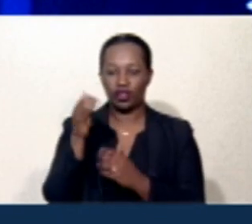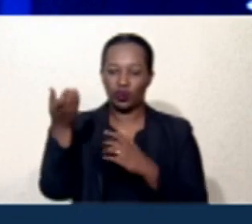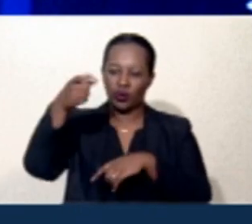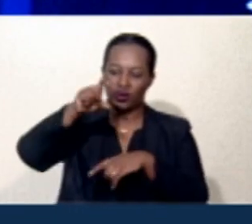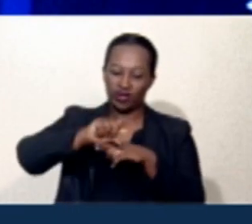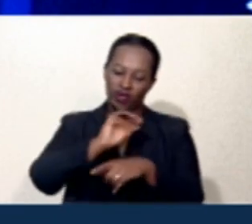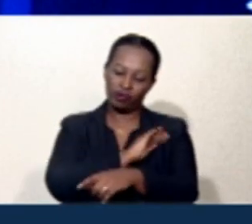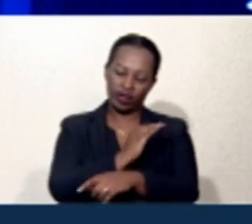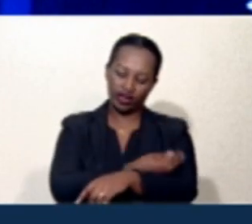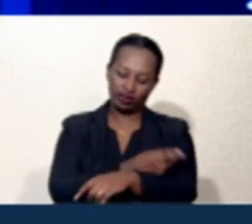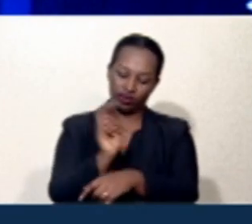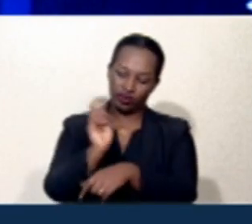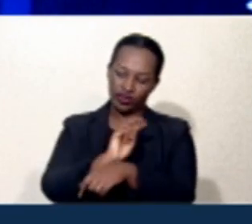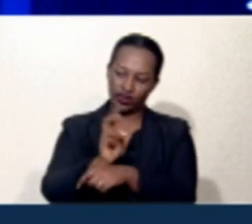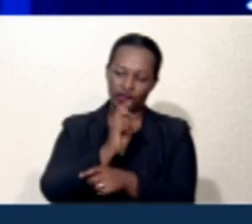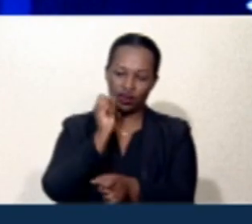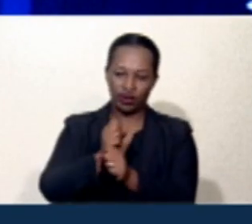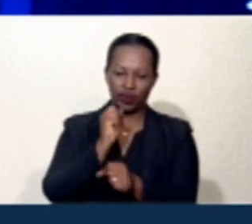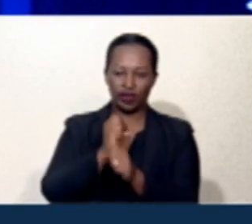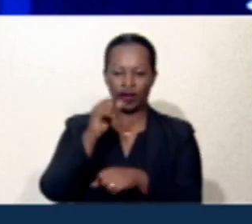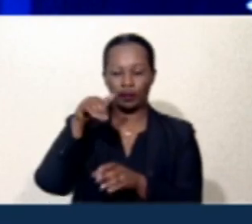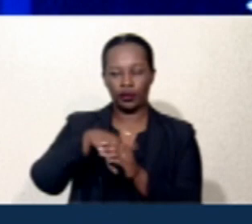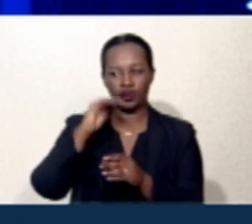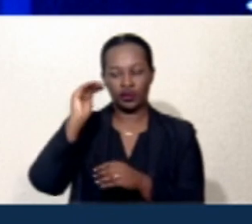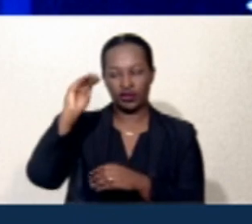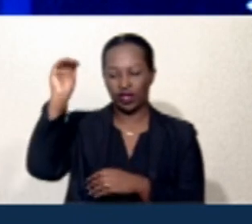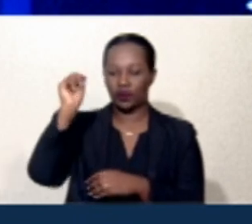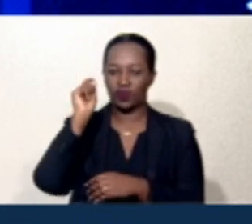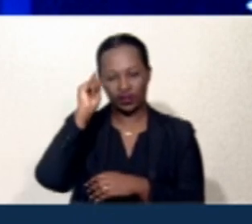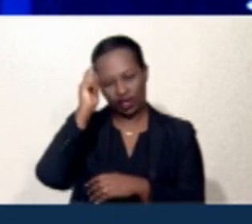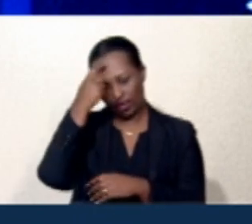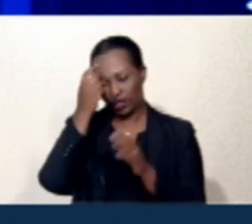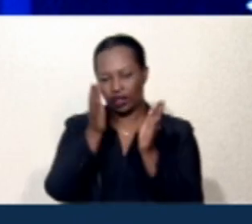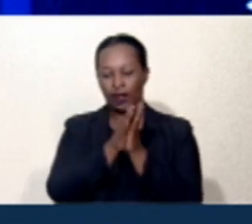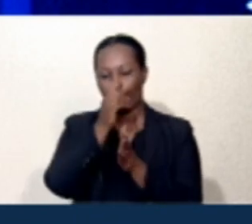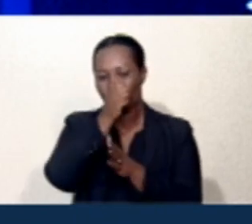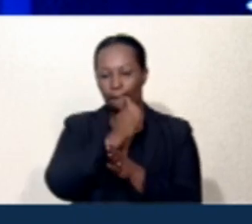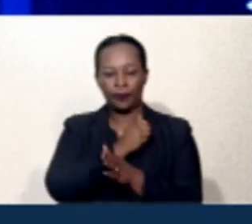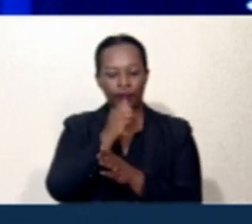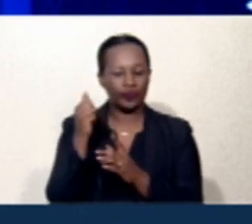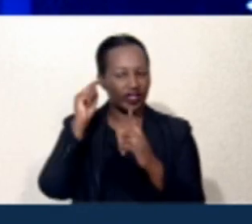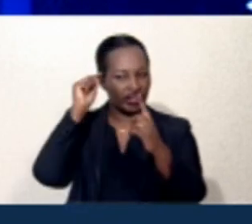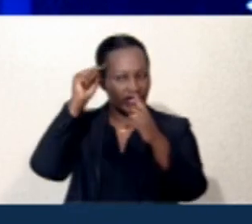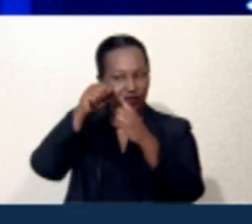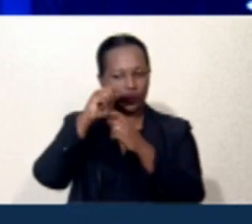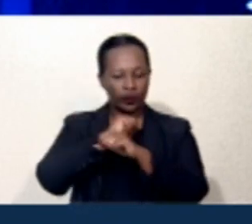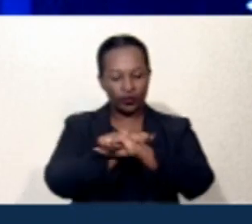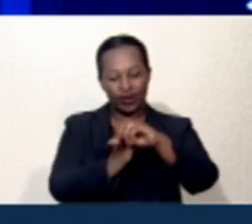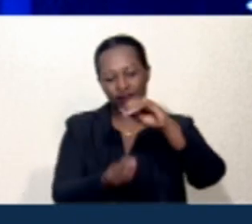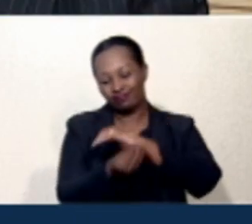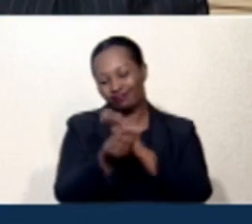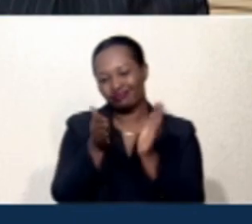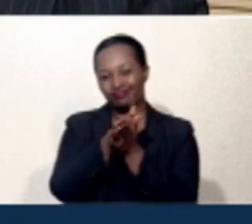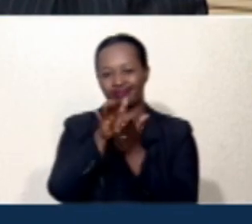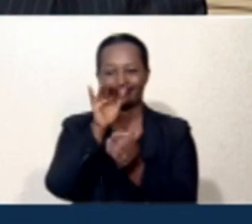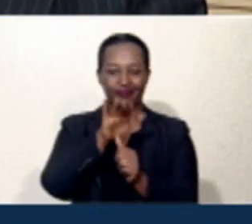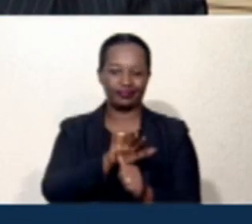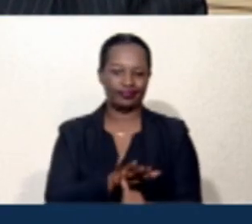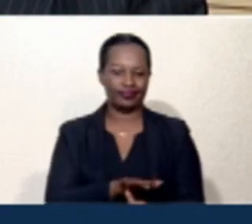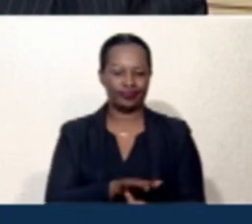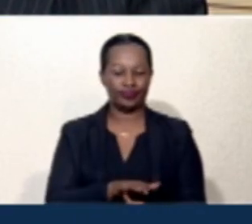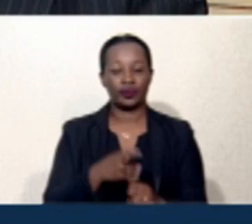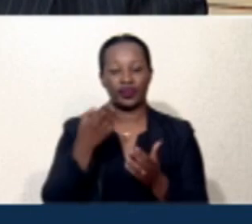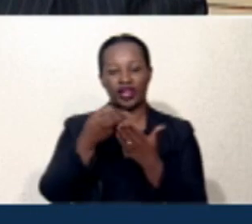n'iz'abikorera hagamijwe guteza imbere imiyoborere myiza no kurwanya ruswa n'akarengane. Jean Paul Manirahomungura irambuye. Ni